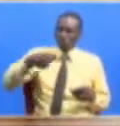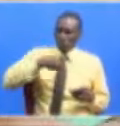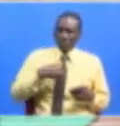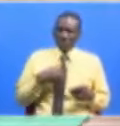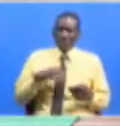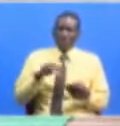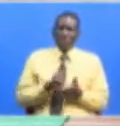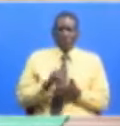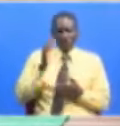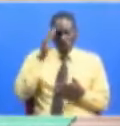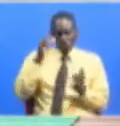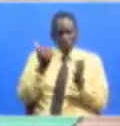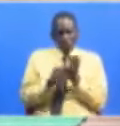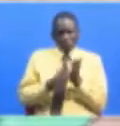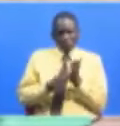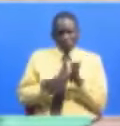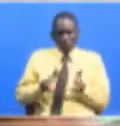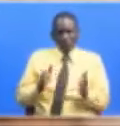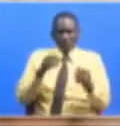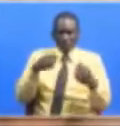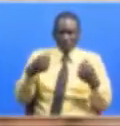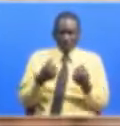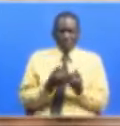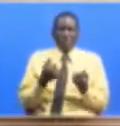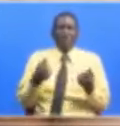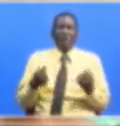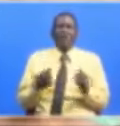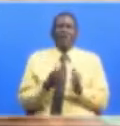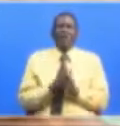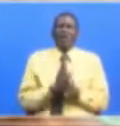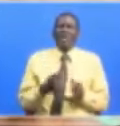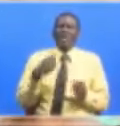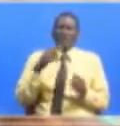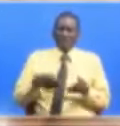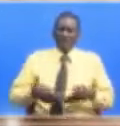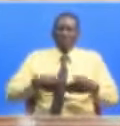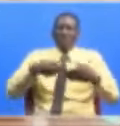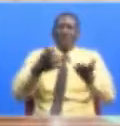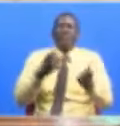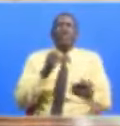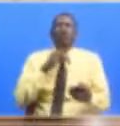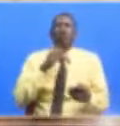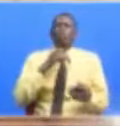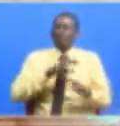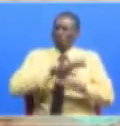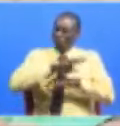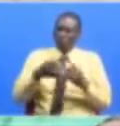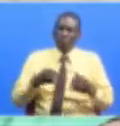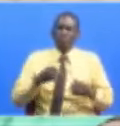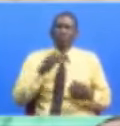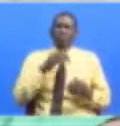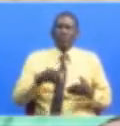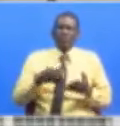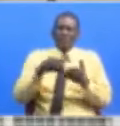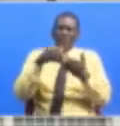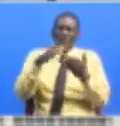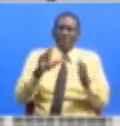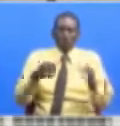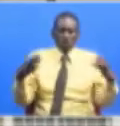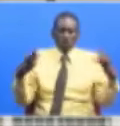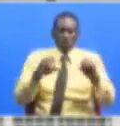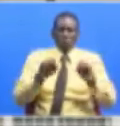wakaniambia wamejua hiyo ishi yote venye imeenda na wame forward hiyo maneno yote kwa timu yao ya